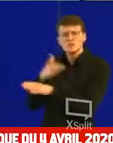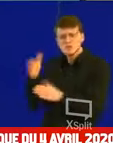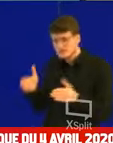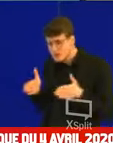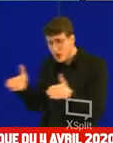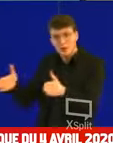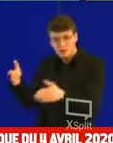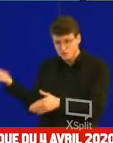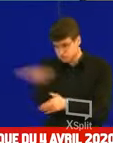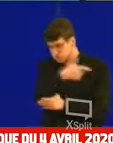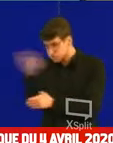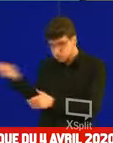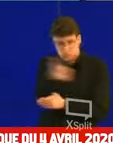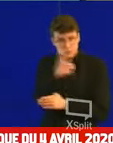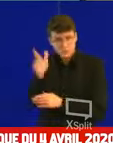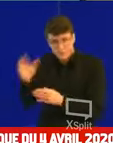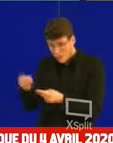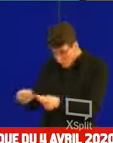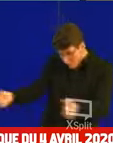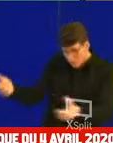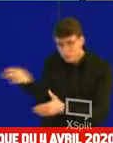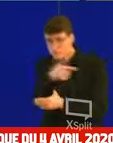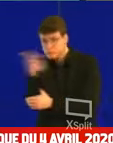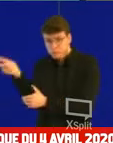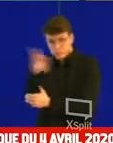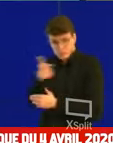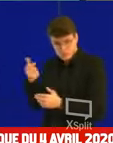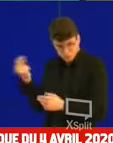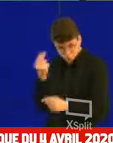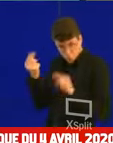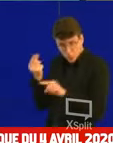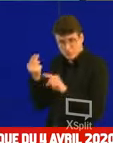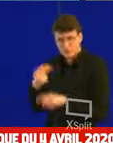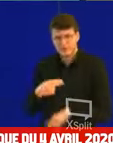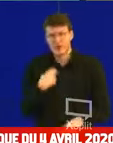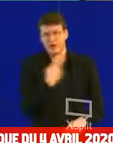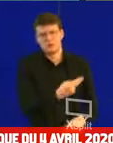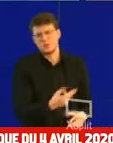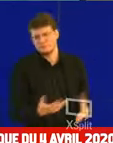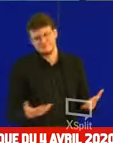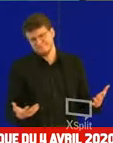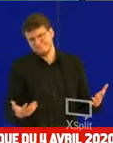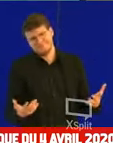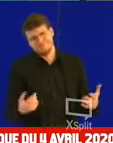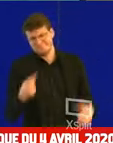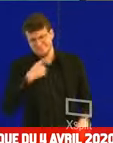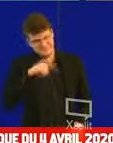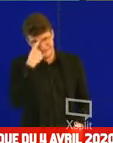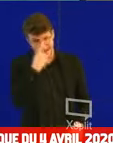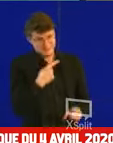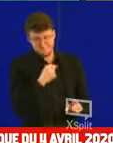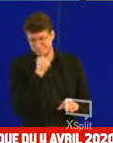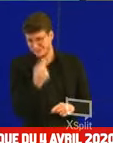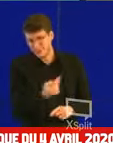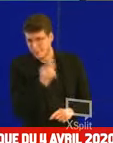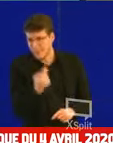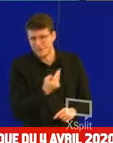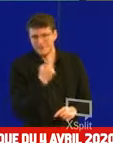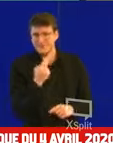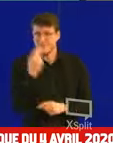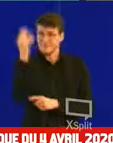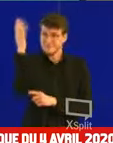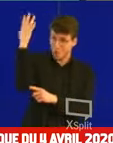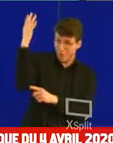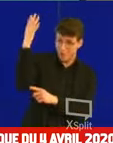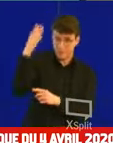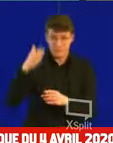nixines boom dont asphalt cinquième round devant virus man's land au total dix producteurs